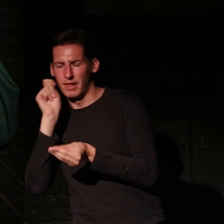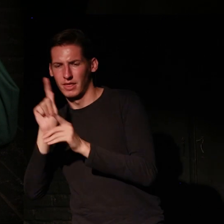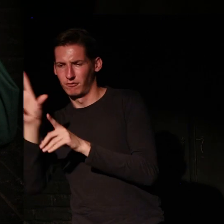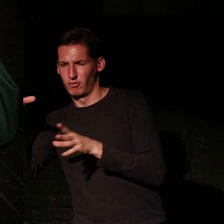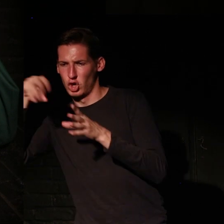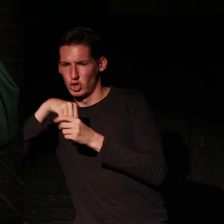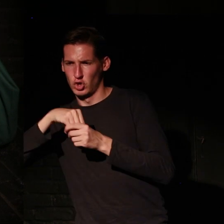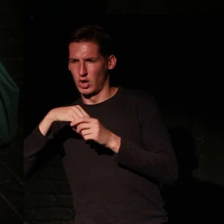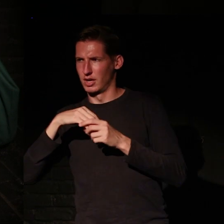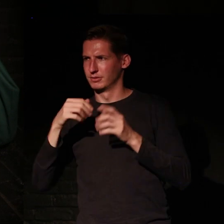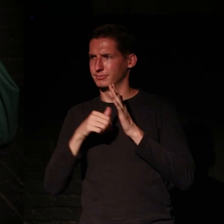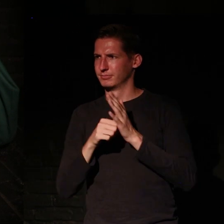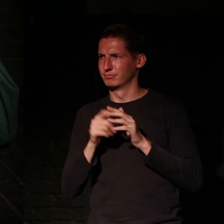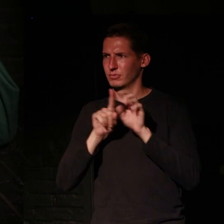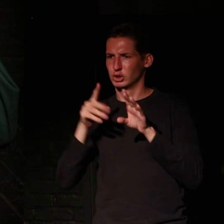roli